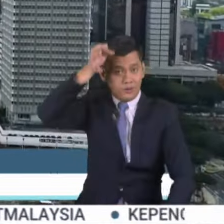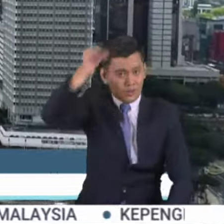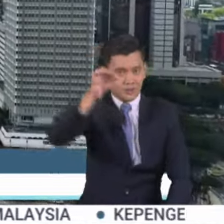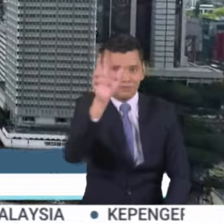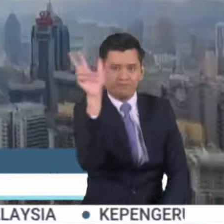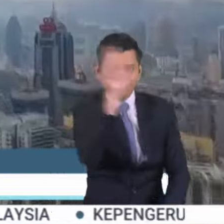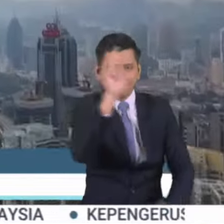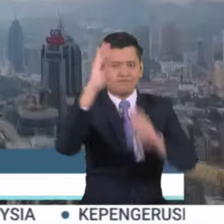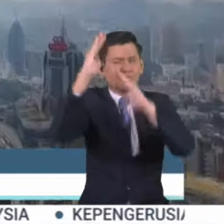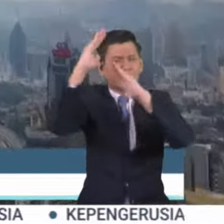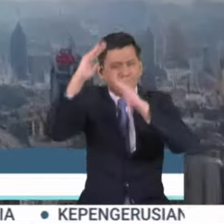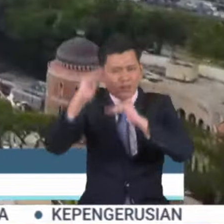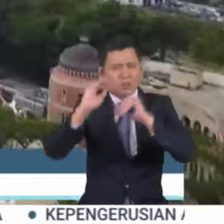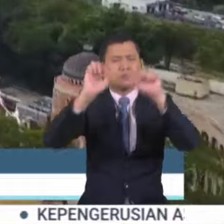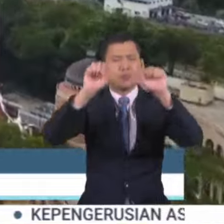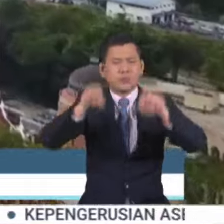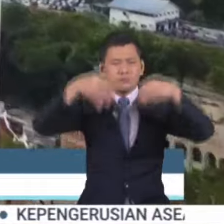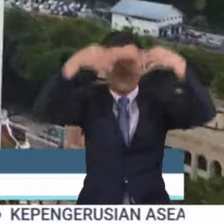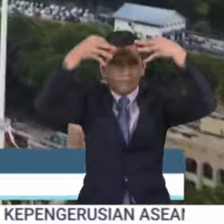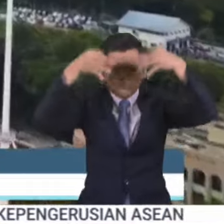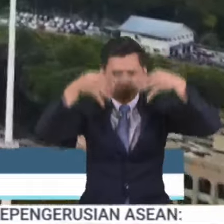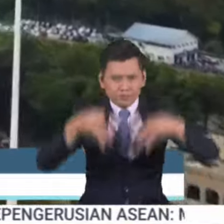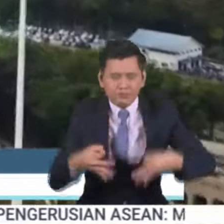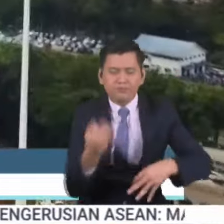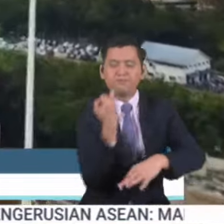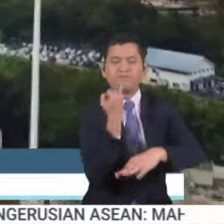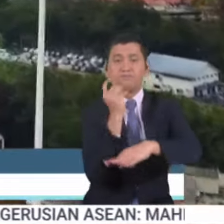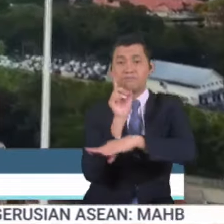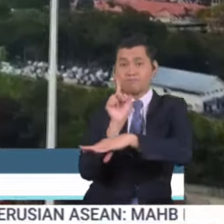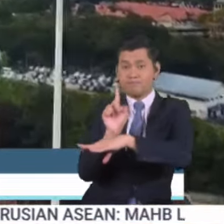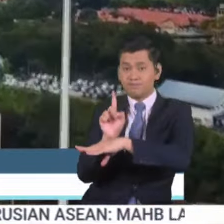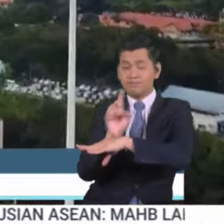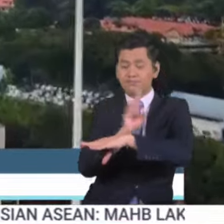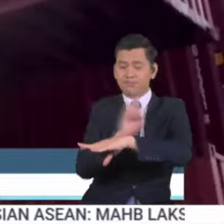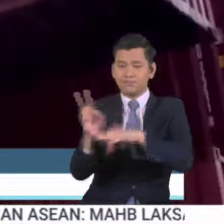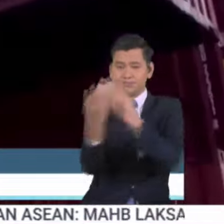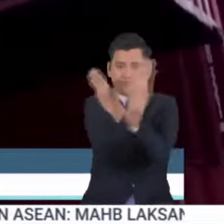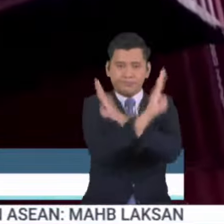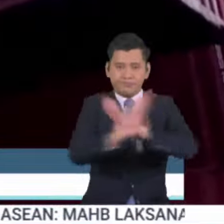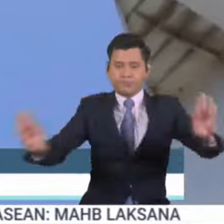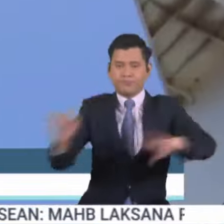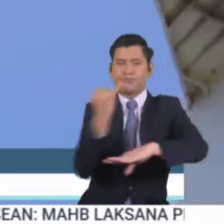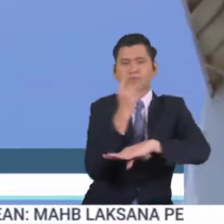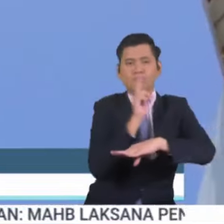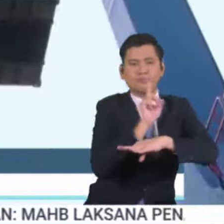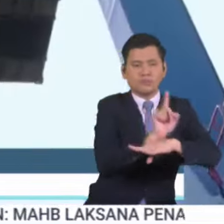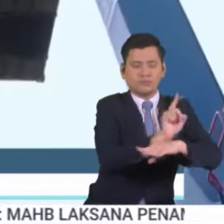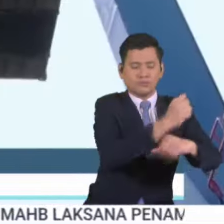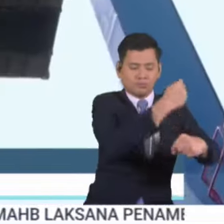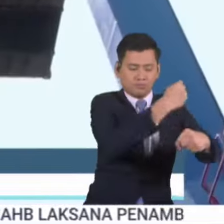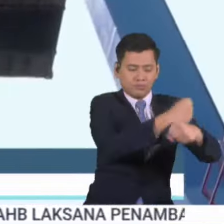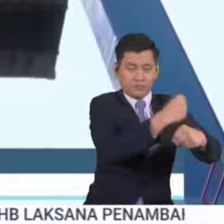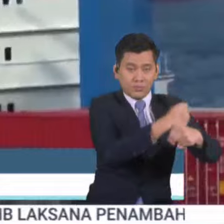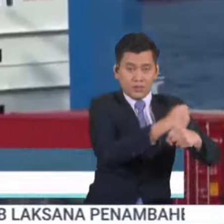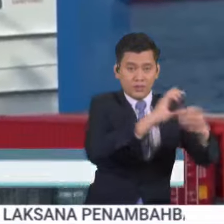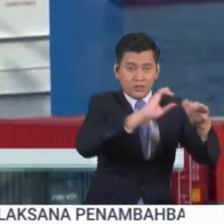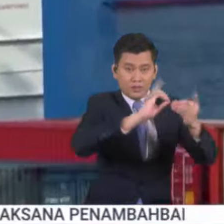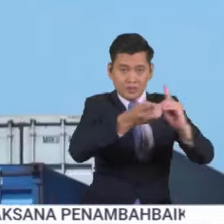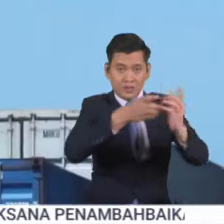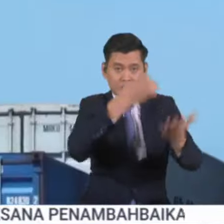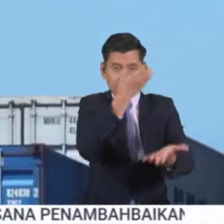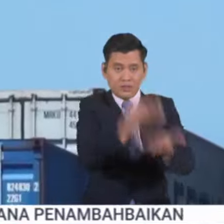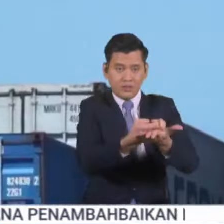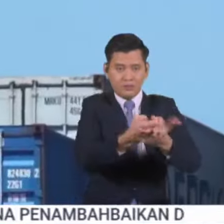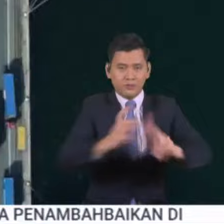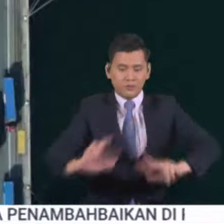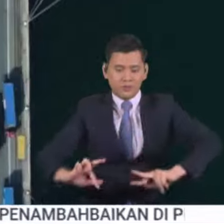Kerajaan turut berharap dapat memuktamadkan beberapa perjanjian perdagangan bebas yang merangkumi perjanjian rangka kerja ekonomi digital, menaik taraf